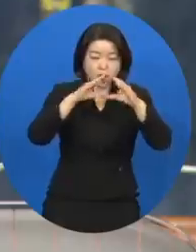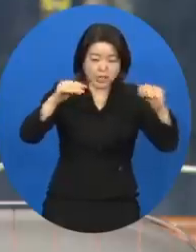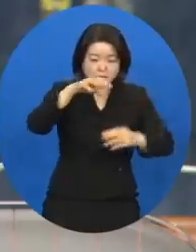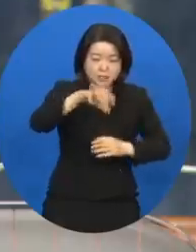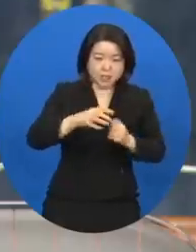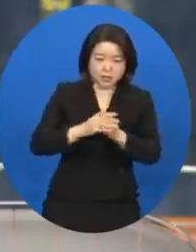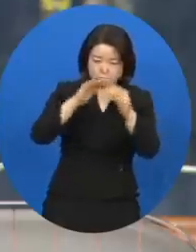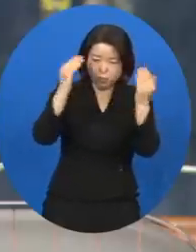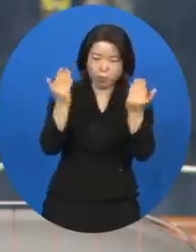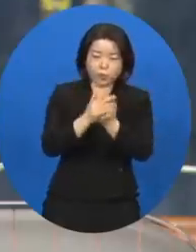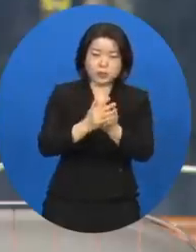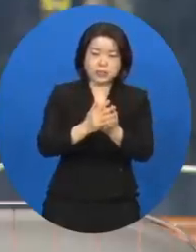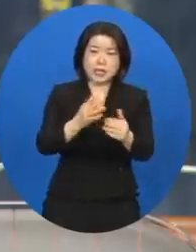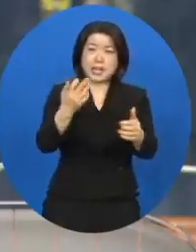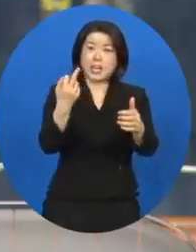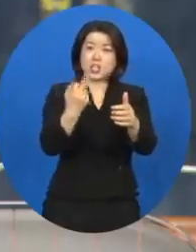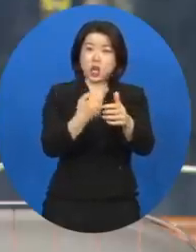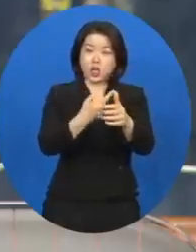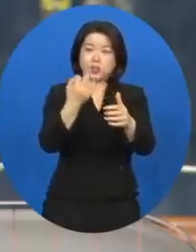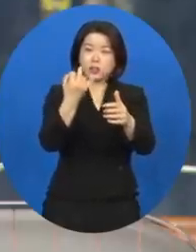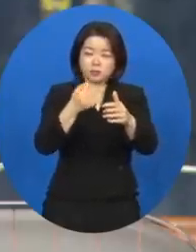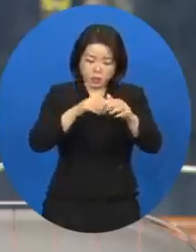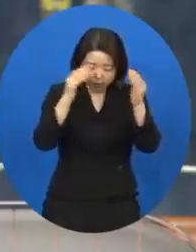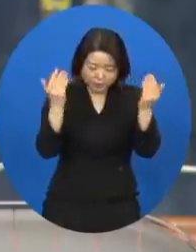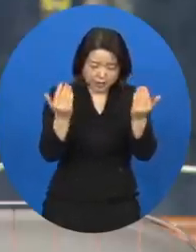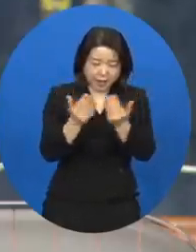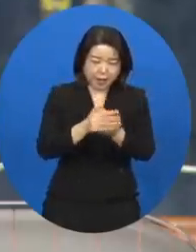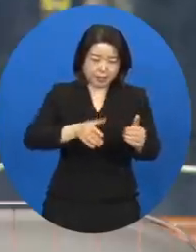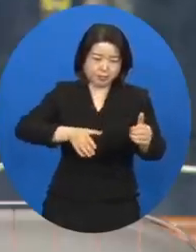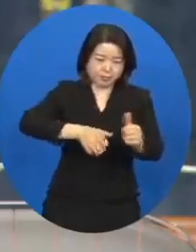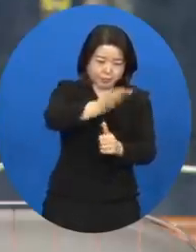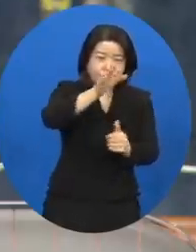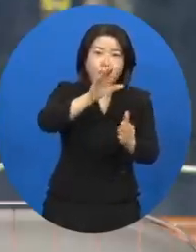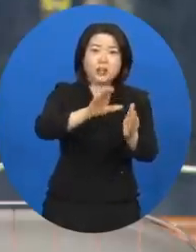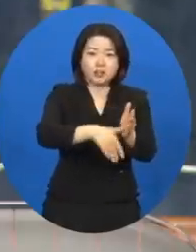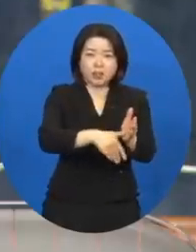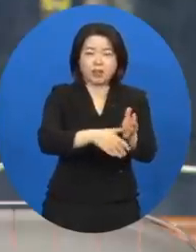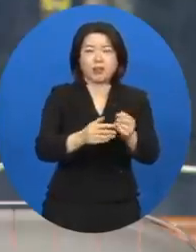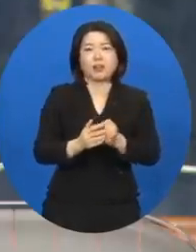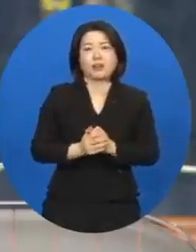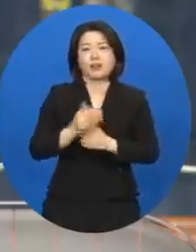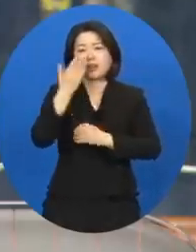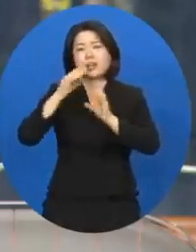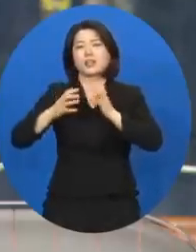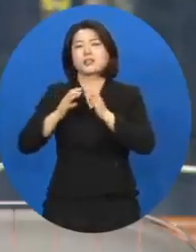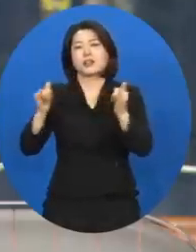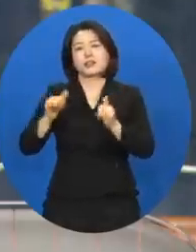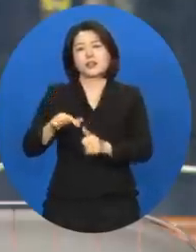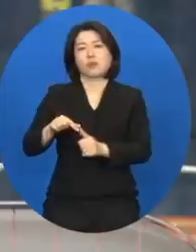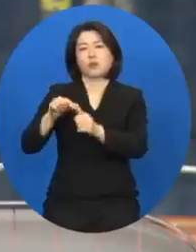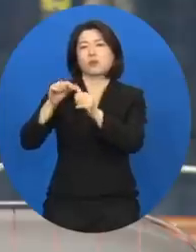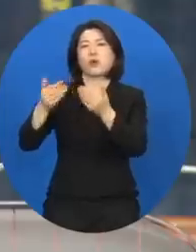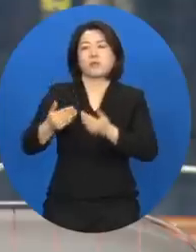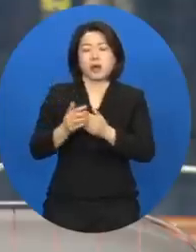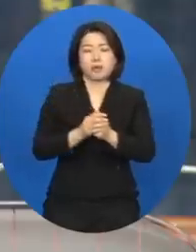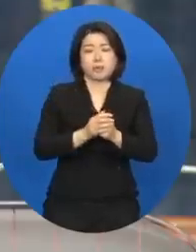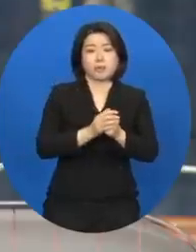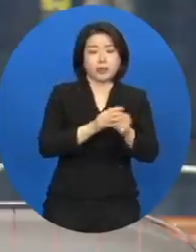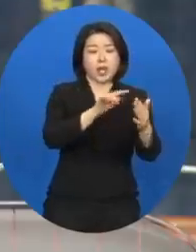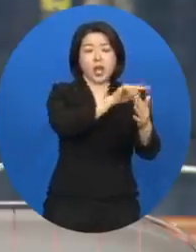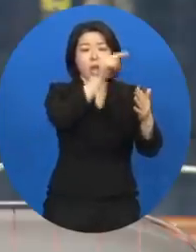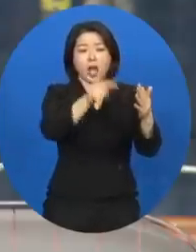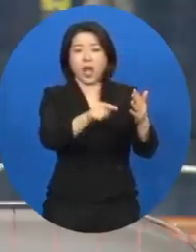새끼 다 죽일 때, 그때 이스라엘은 구원받았어요. 건너갔어요.